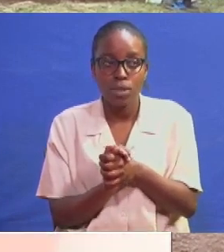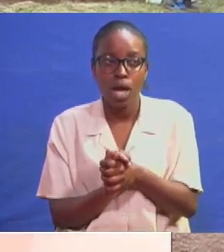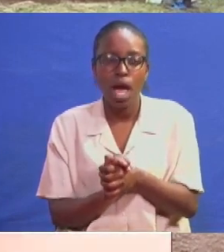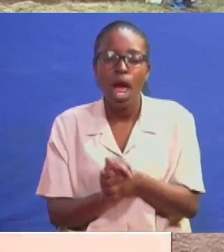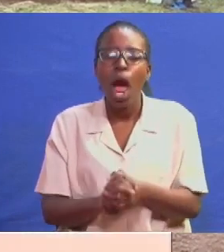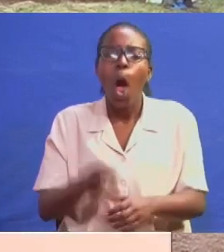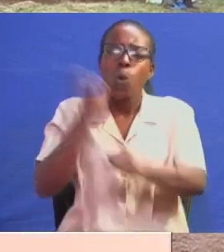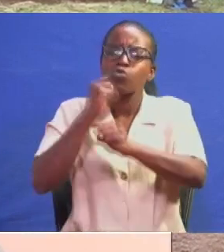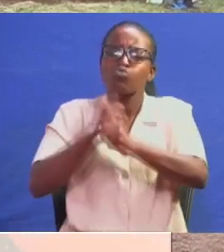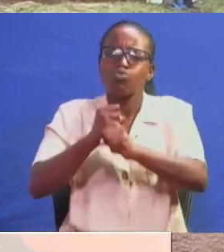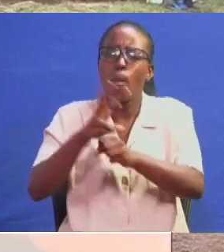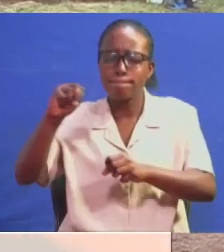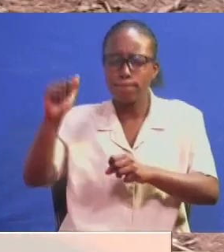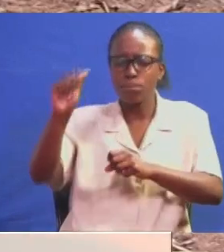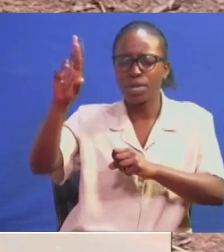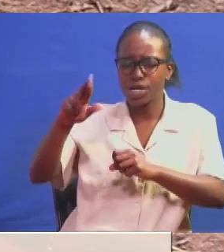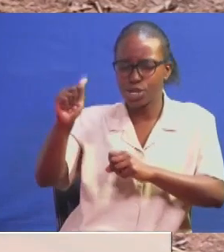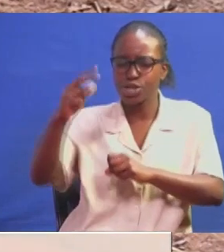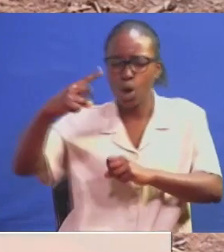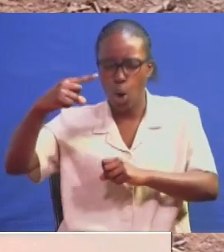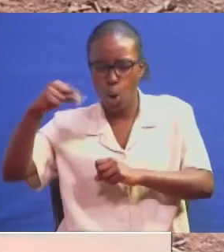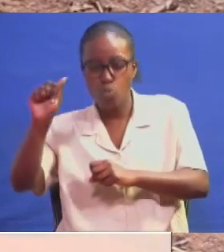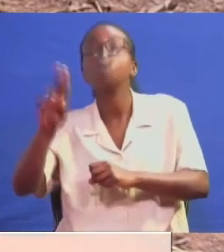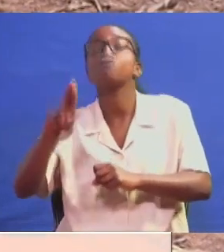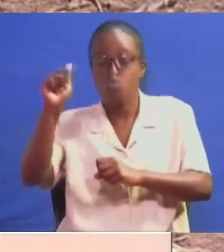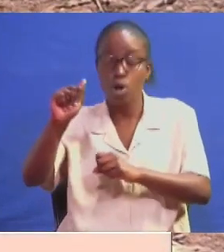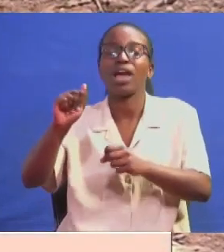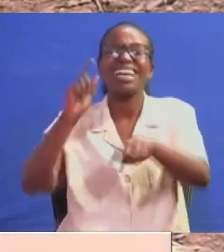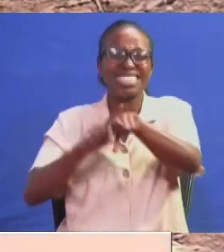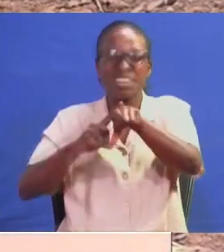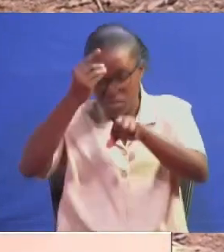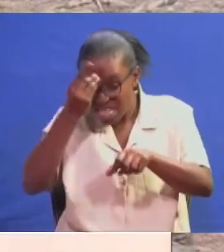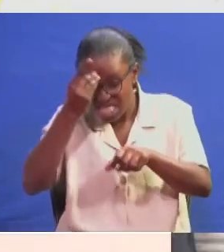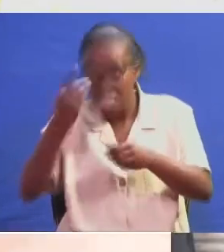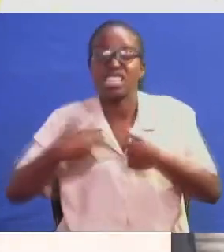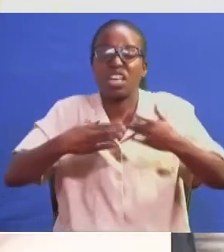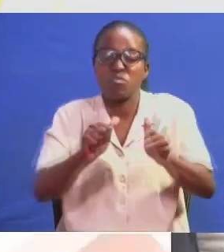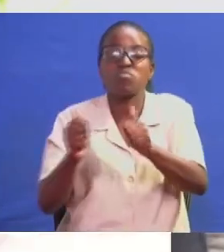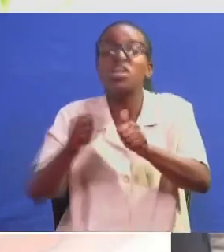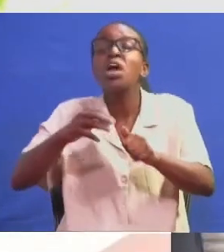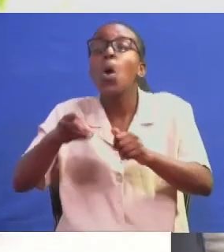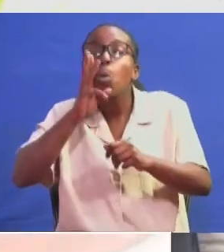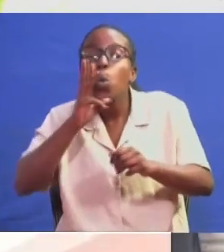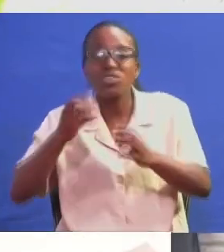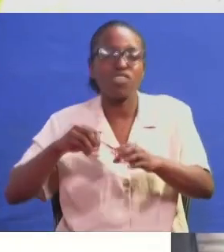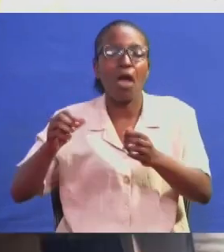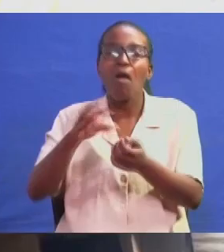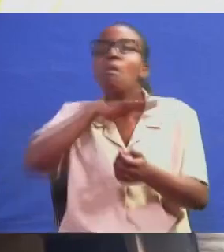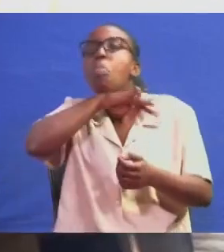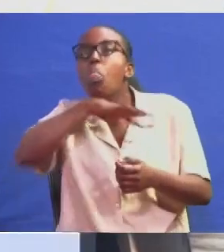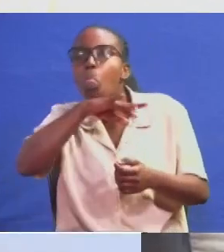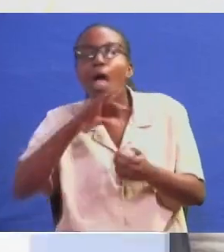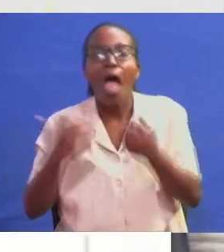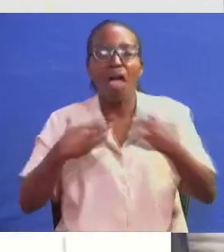Wakazi wa Maragua wako katika hatari ya kupata magonjwa yanayoenezwa kupitia maji machafu baada ya kuharibiwa kwa mashine ya maji